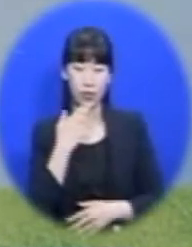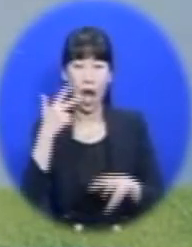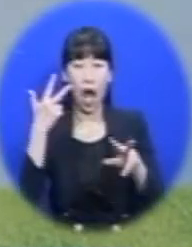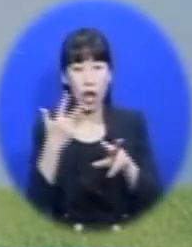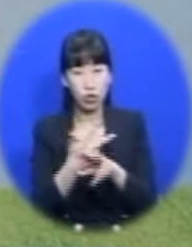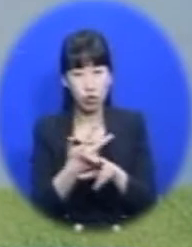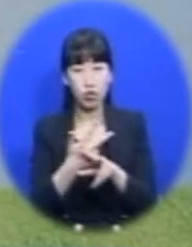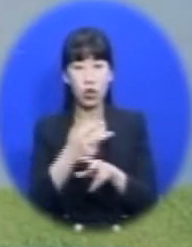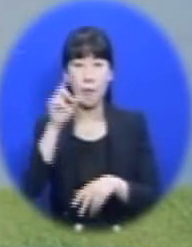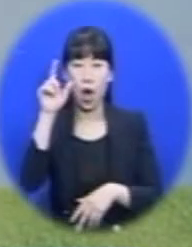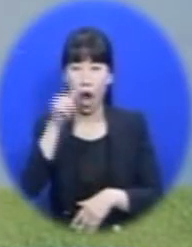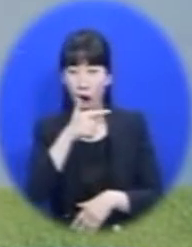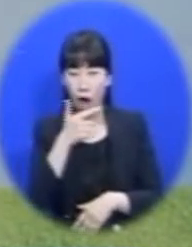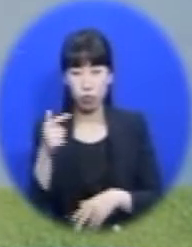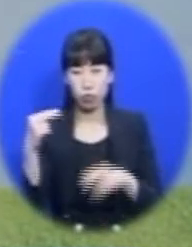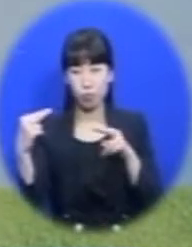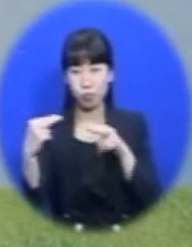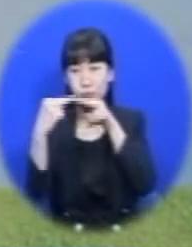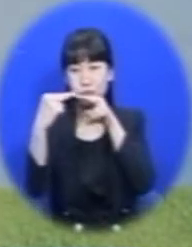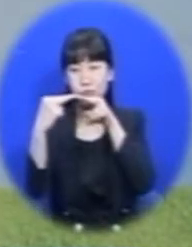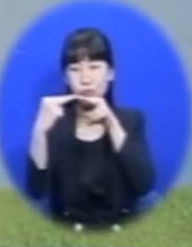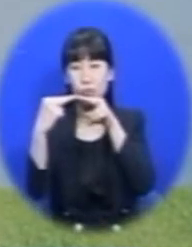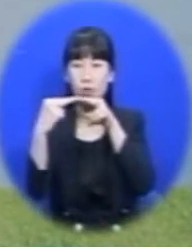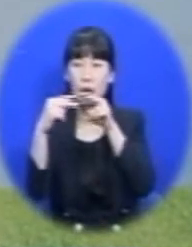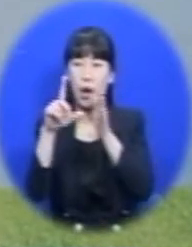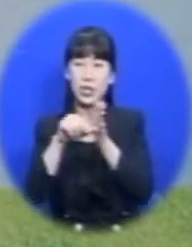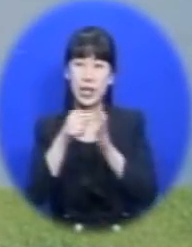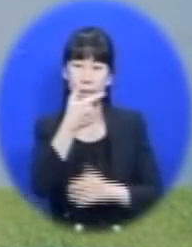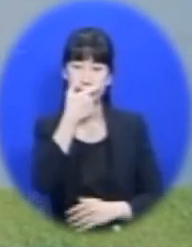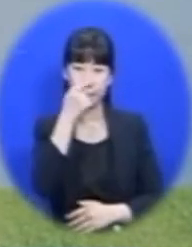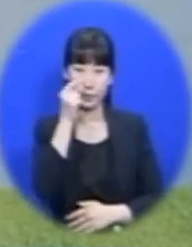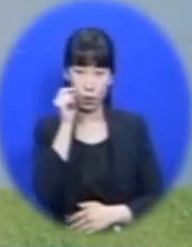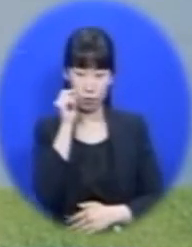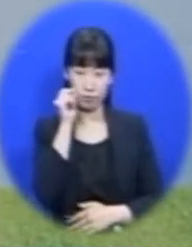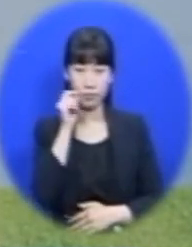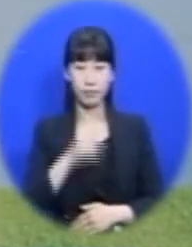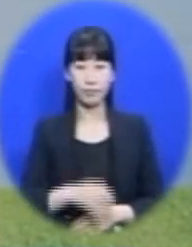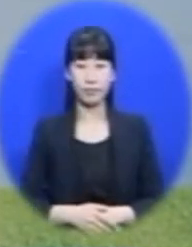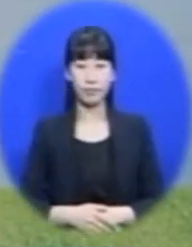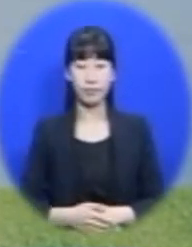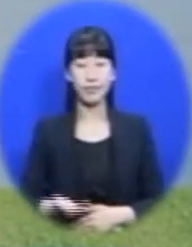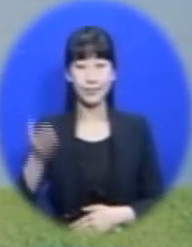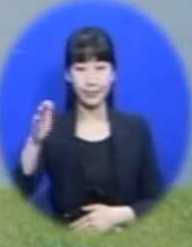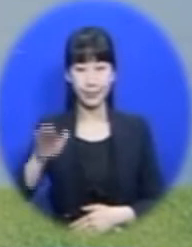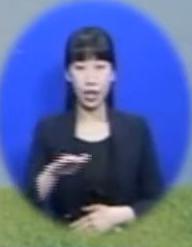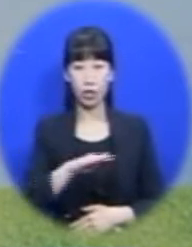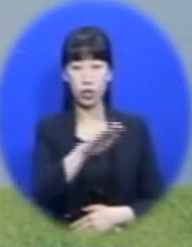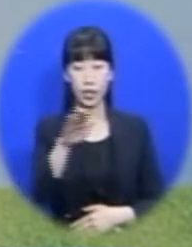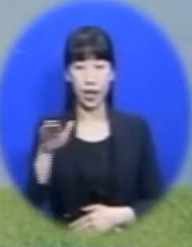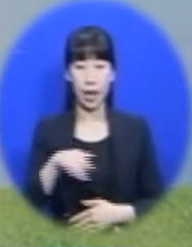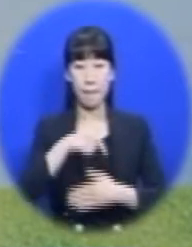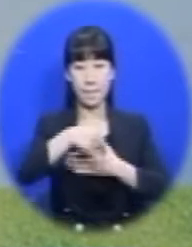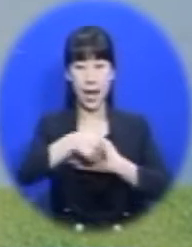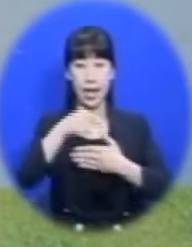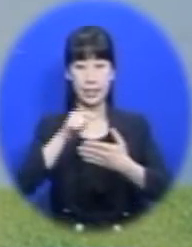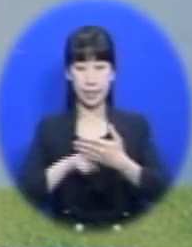살아도 주님과 눈 마주치는 시간이 너무 짧은 거예요. 그런데 우리가 이제 마음을